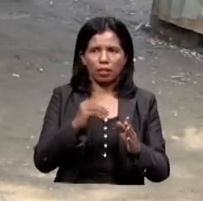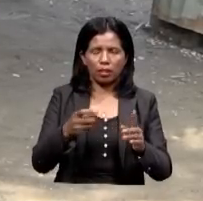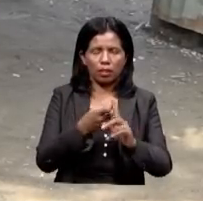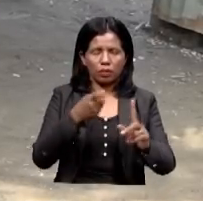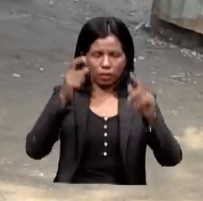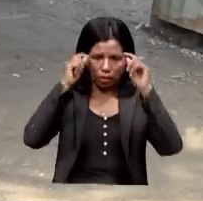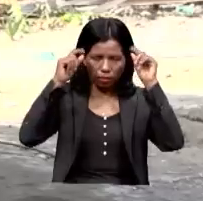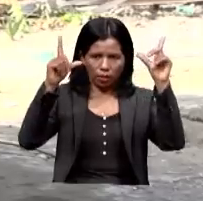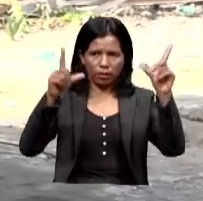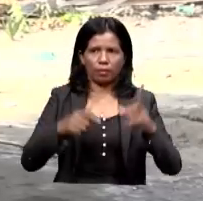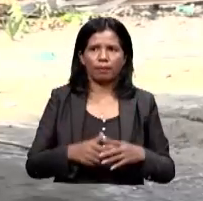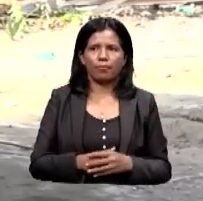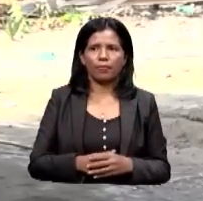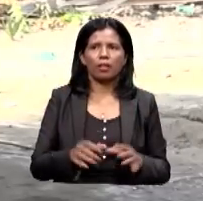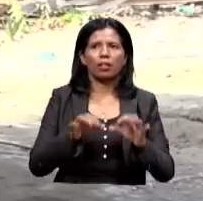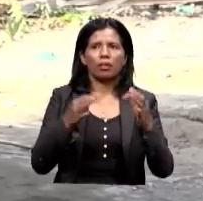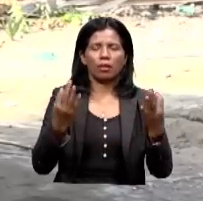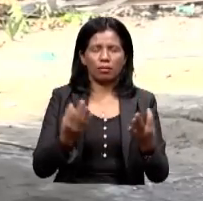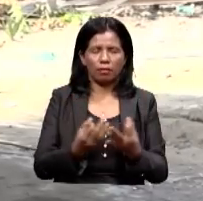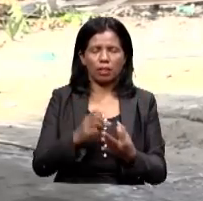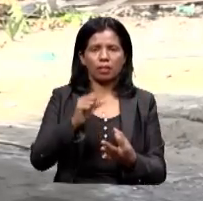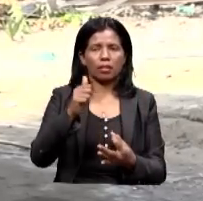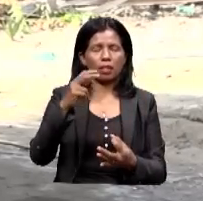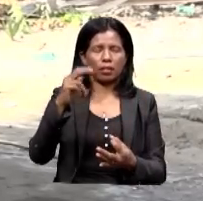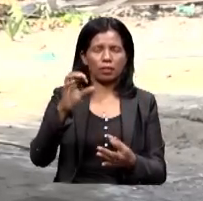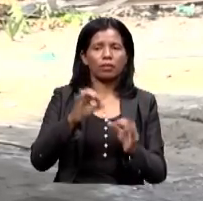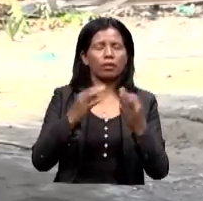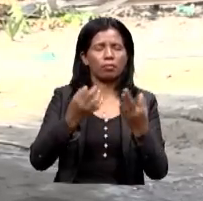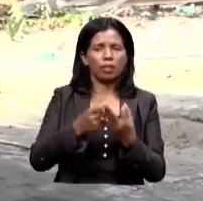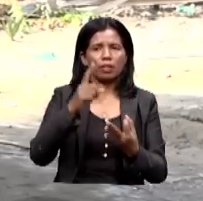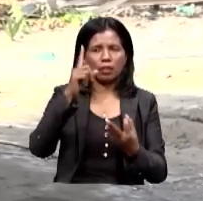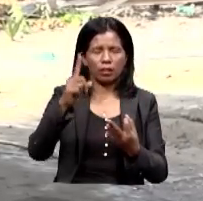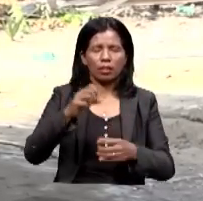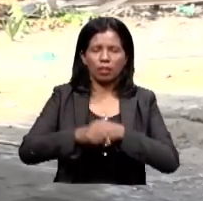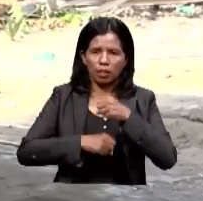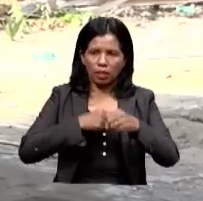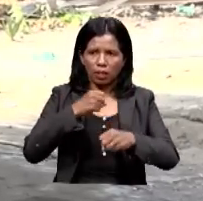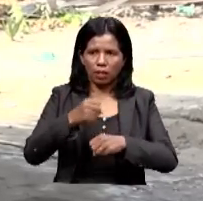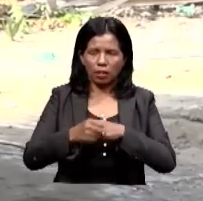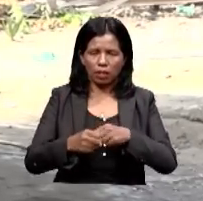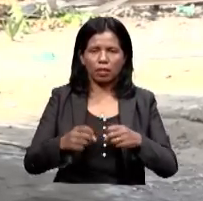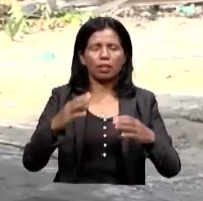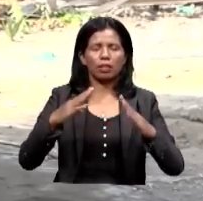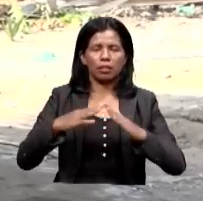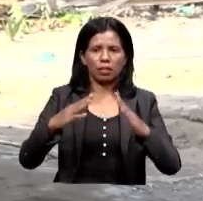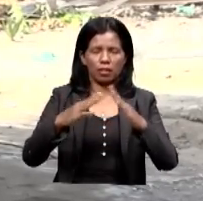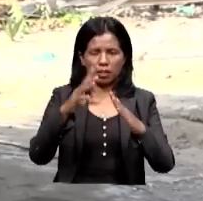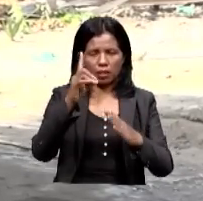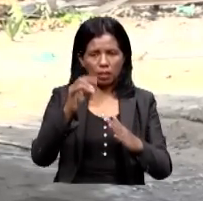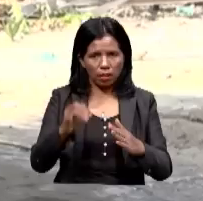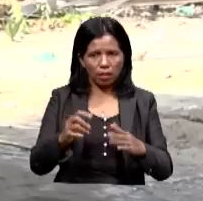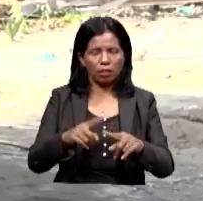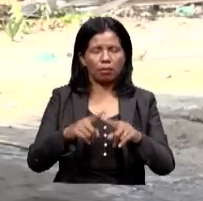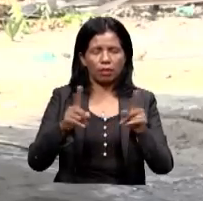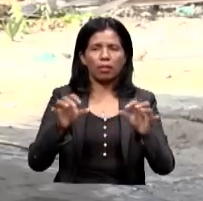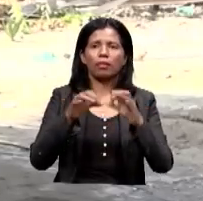Leste. Familia Santos laos familia idede nebe mori se terus iha sidari dali. Mai be